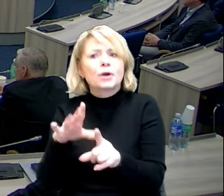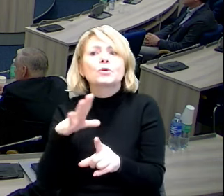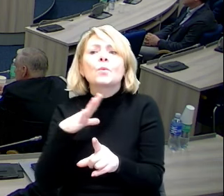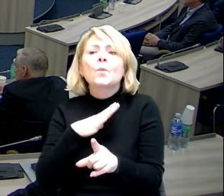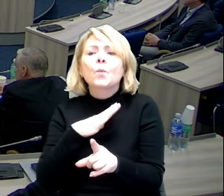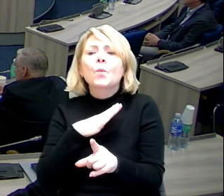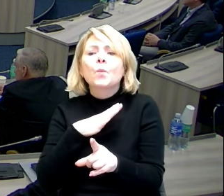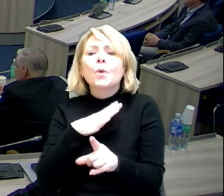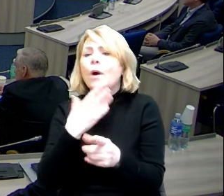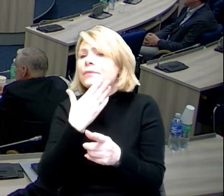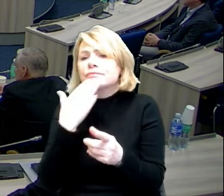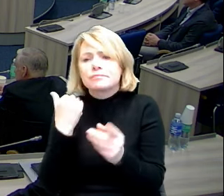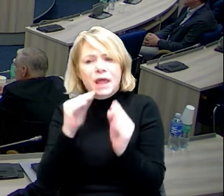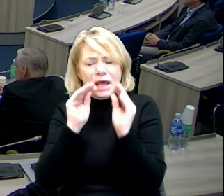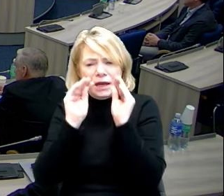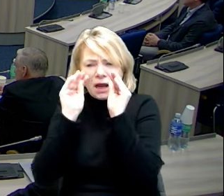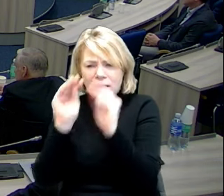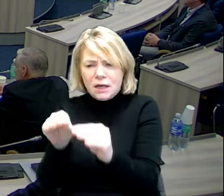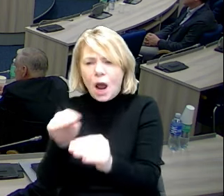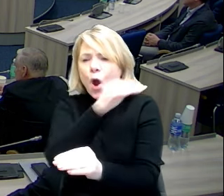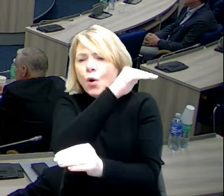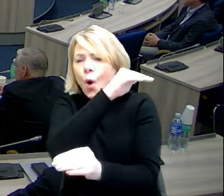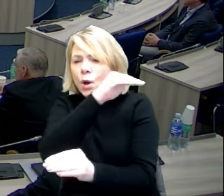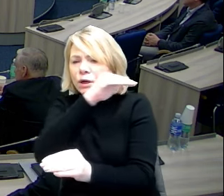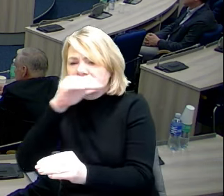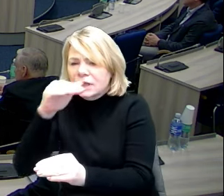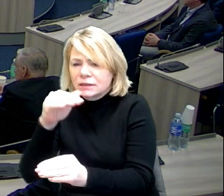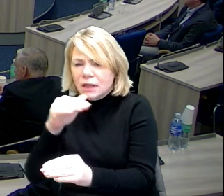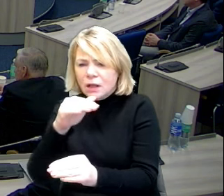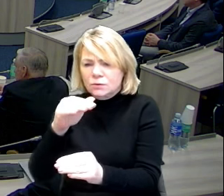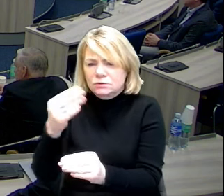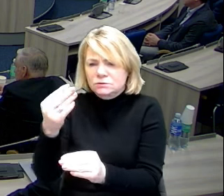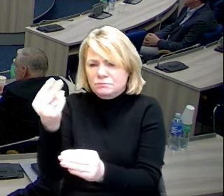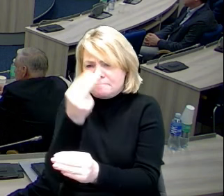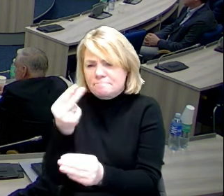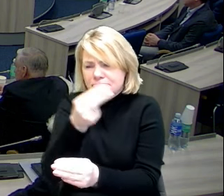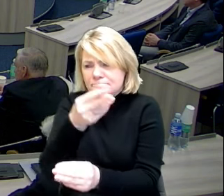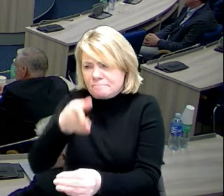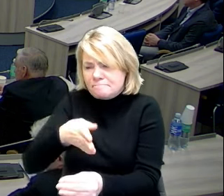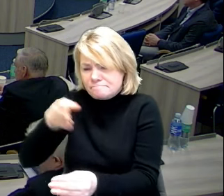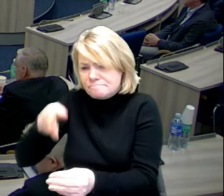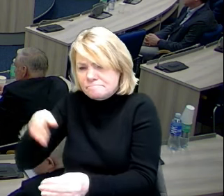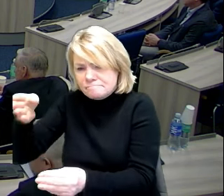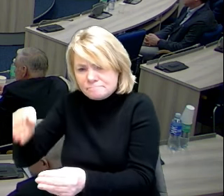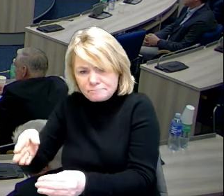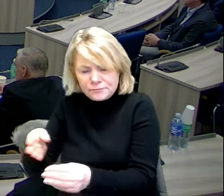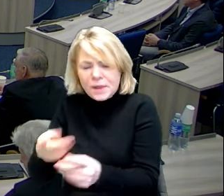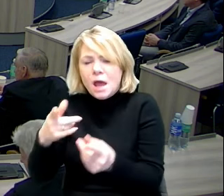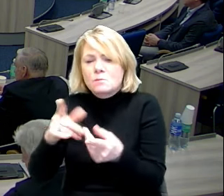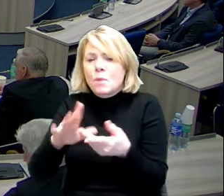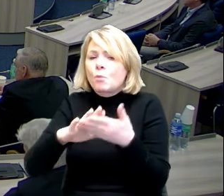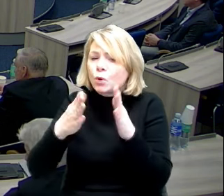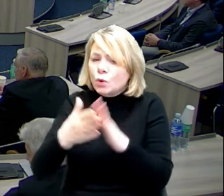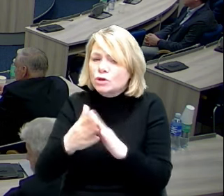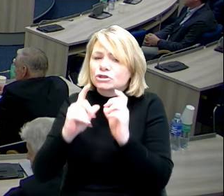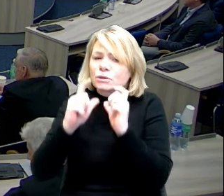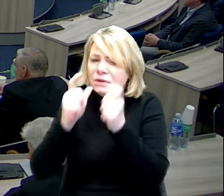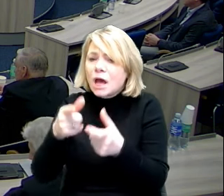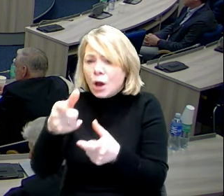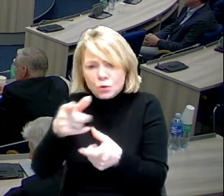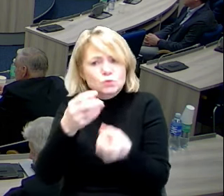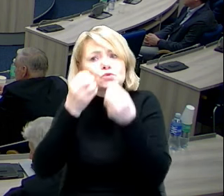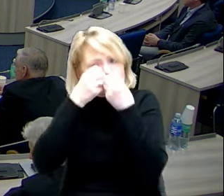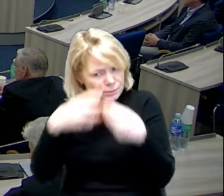nėra įrengtas horizontalusis žymėjimas a ar ruošdami atsakymą susipažinote su objekto techniniu projektu kuriuos